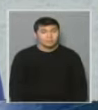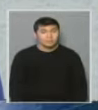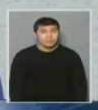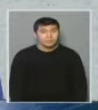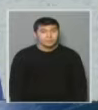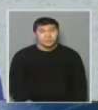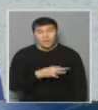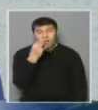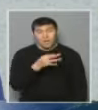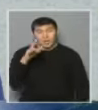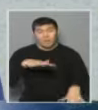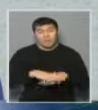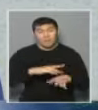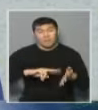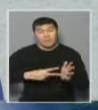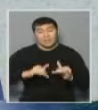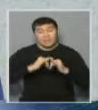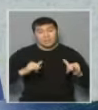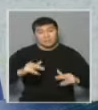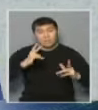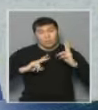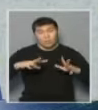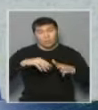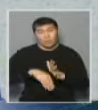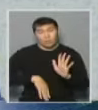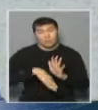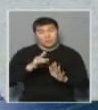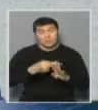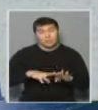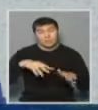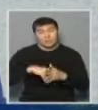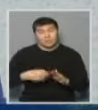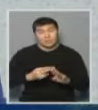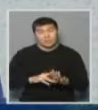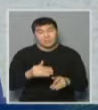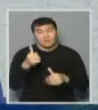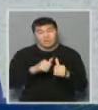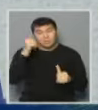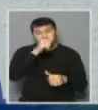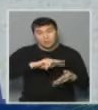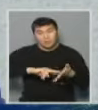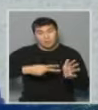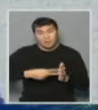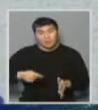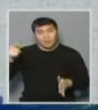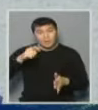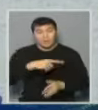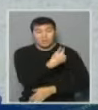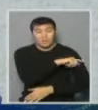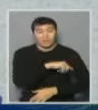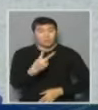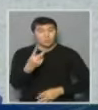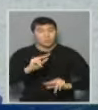В соответствии со стратегическим планом развития университета в целях повышения кадрового потенциала ежегодно планируется поступление в докторантуру